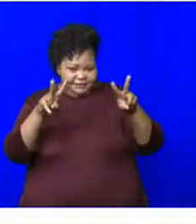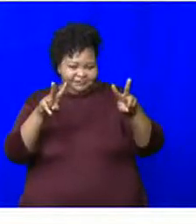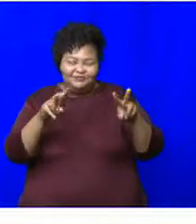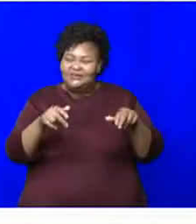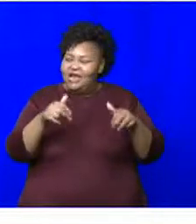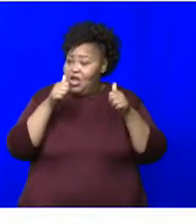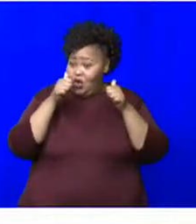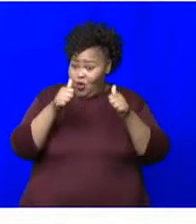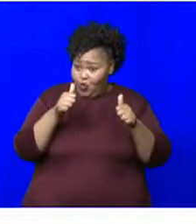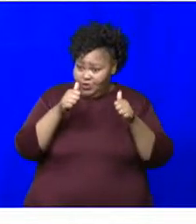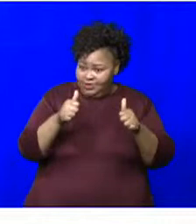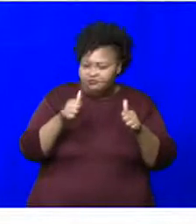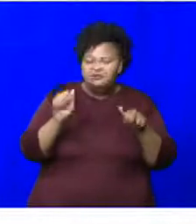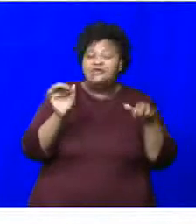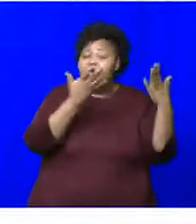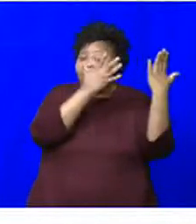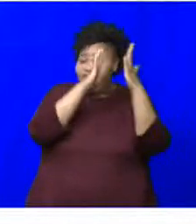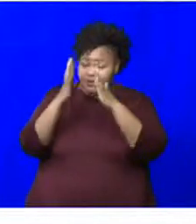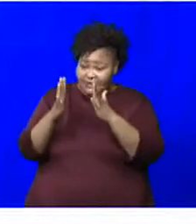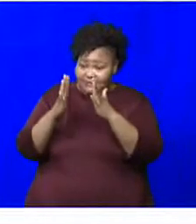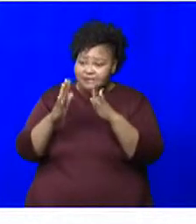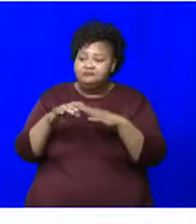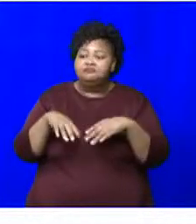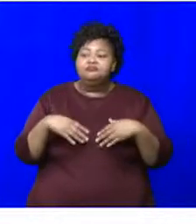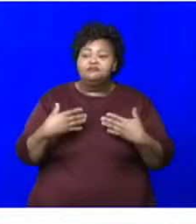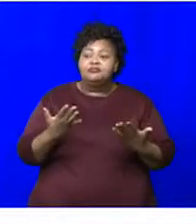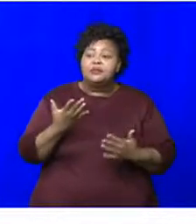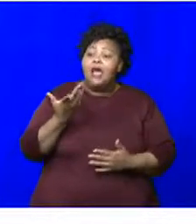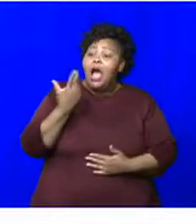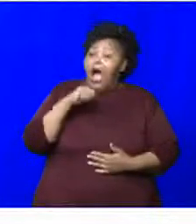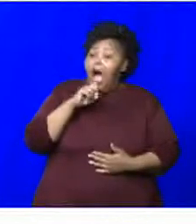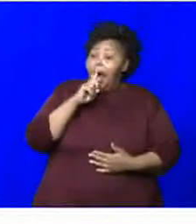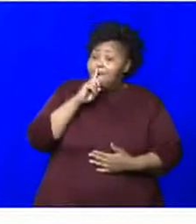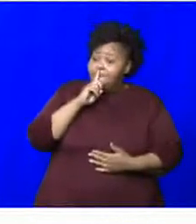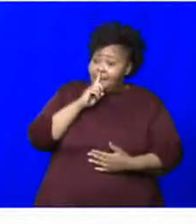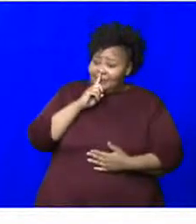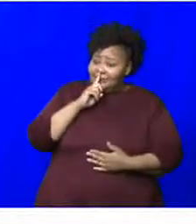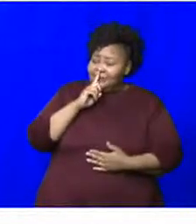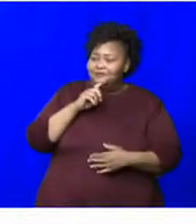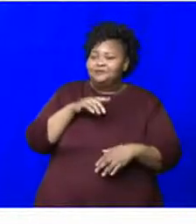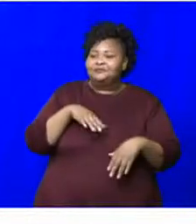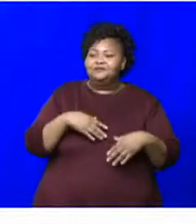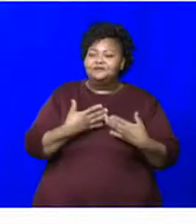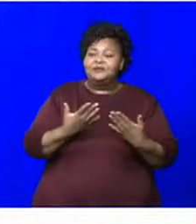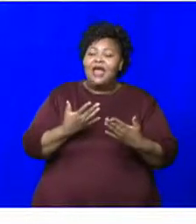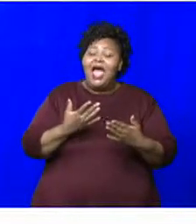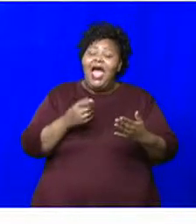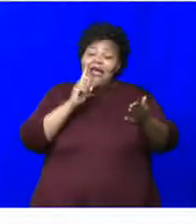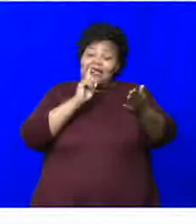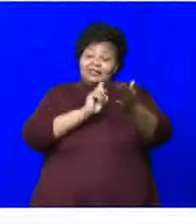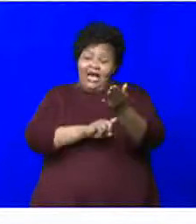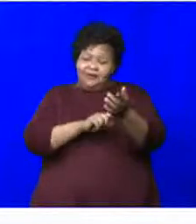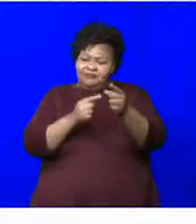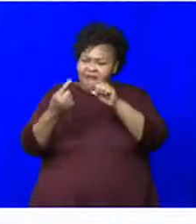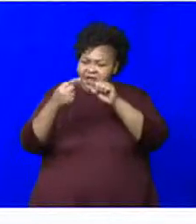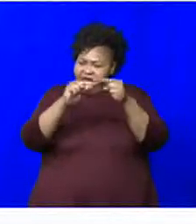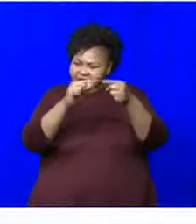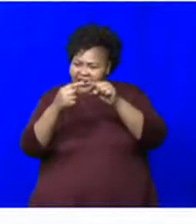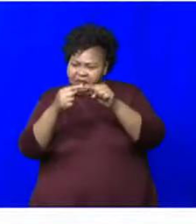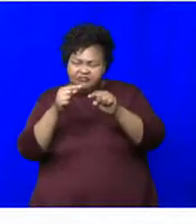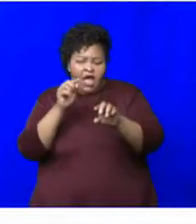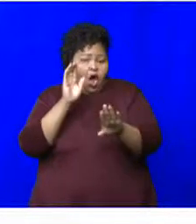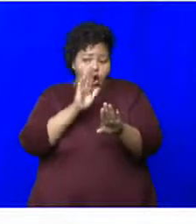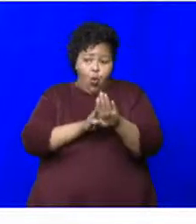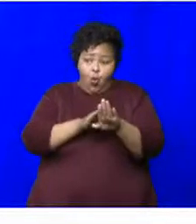sakubona but nje akuna sikhathi akasinike ukuthi sibekele kusikhumbe ngalo mnyaka lo nje sibe sesiku stage 1 stage